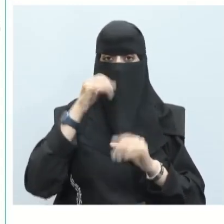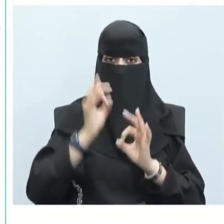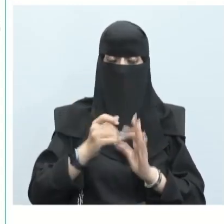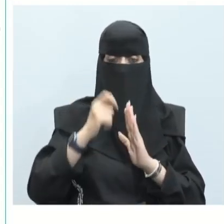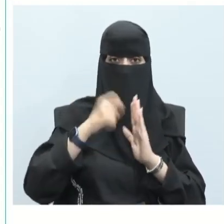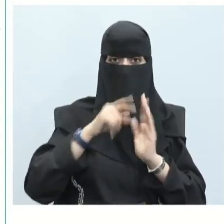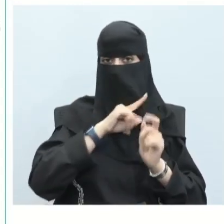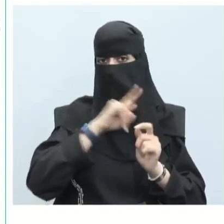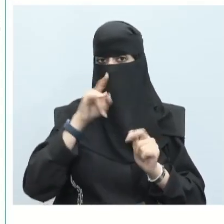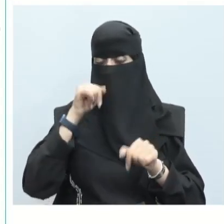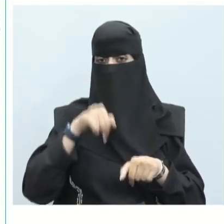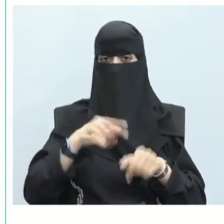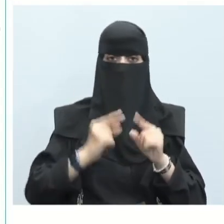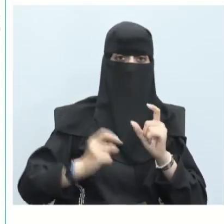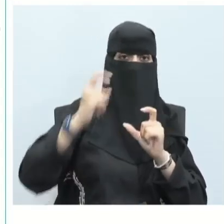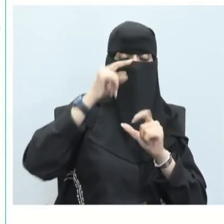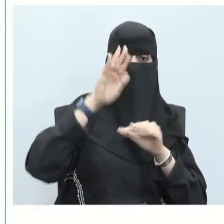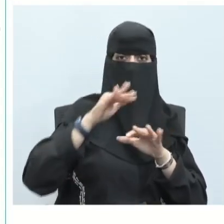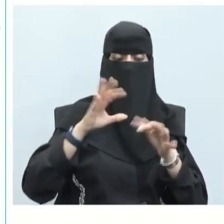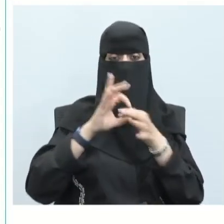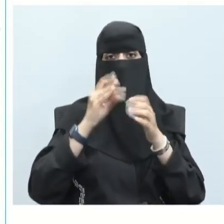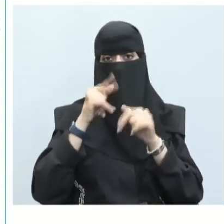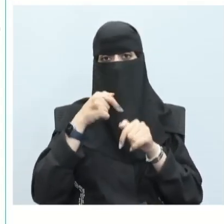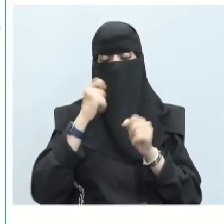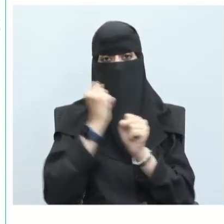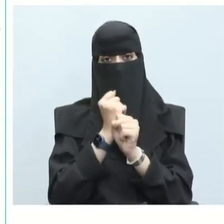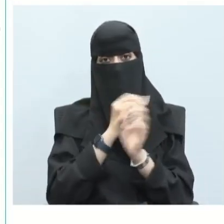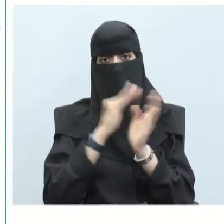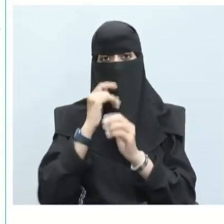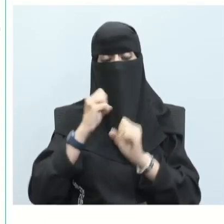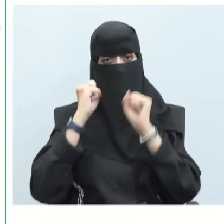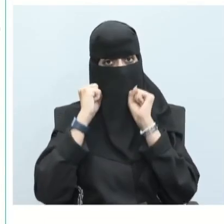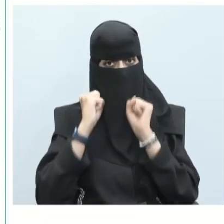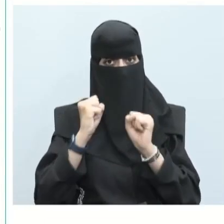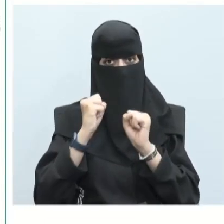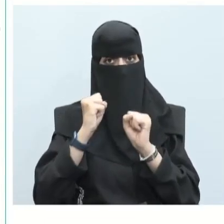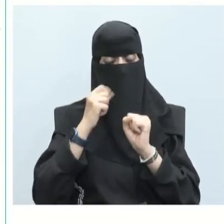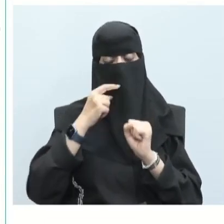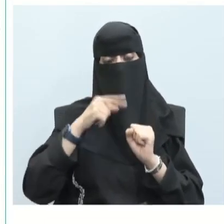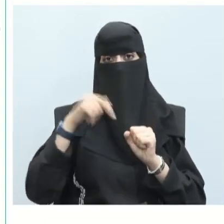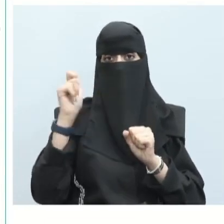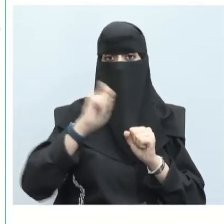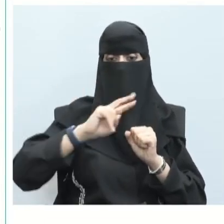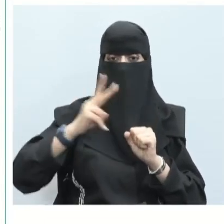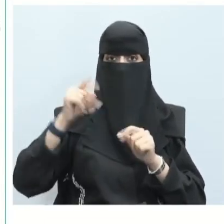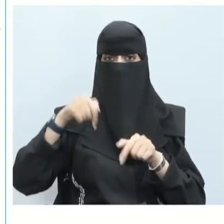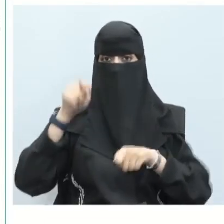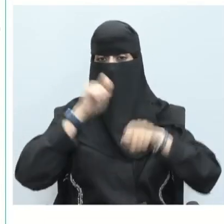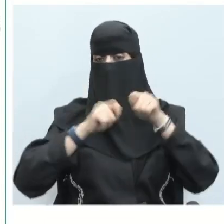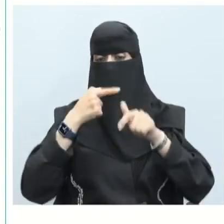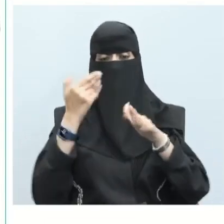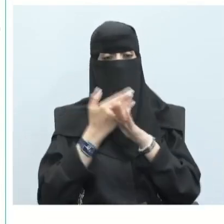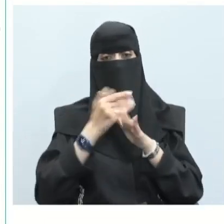زعم لا يتصل منطقيا بالفعل القوه او التلويح باستخدامها ليس